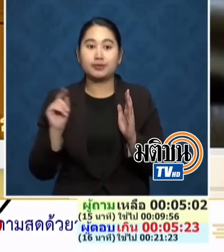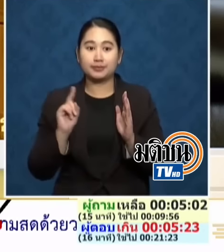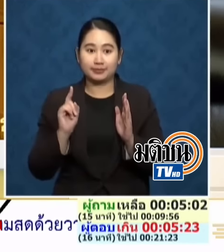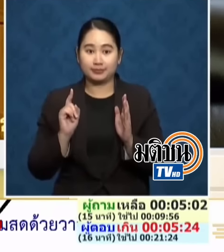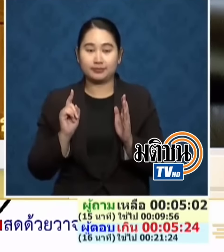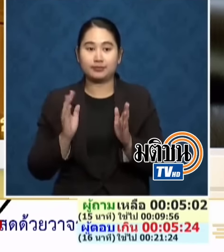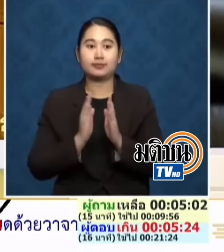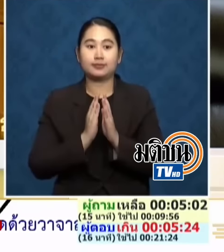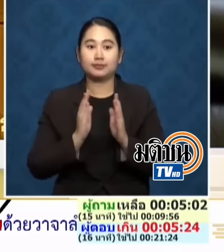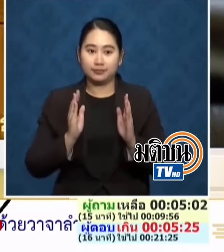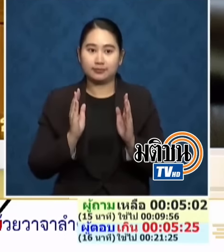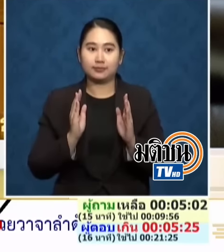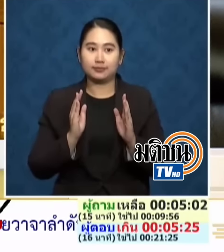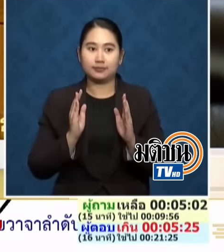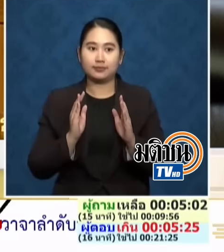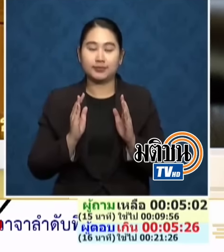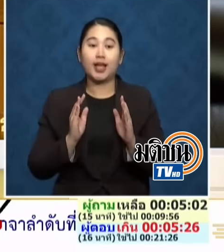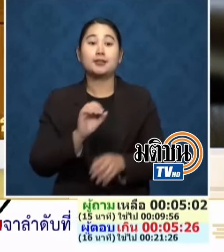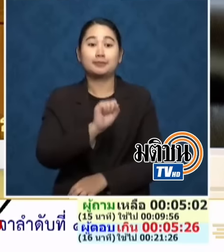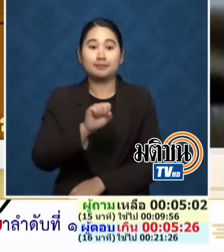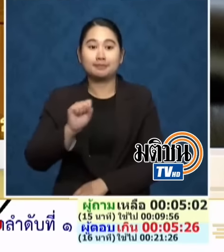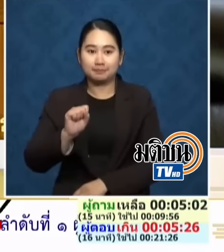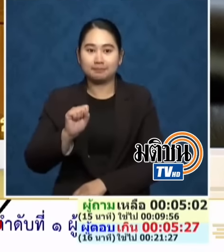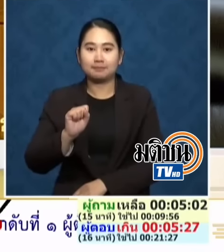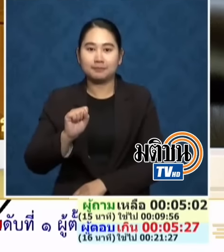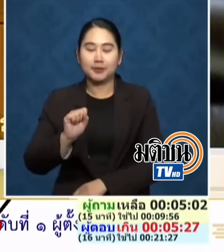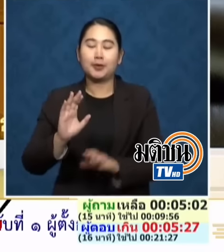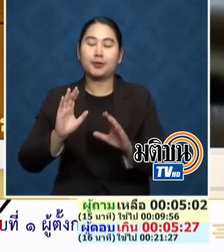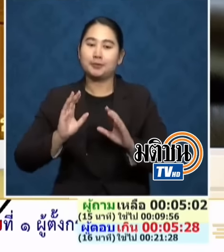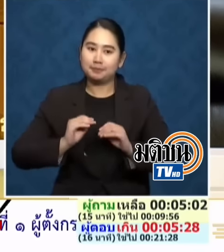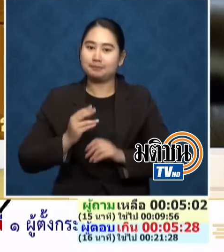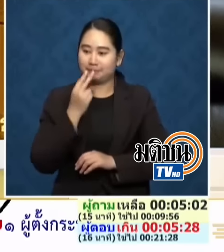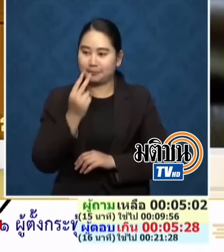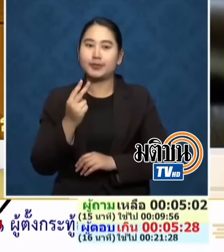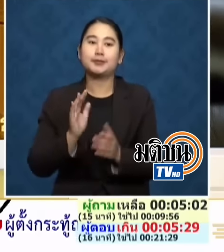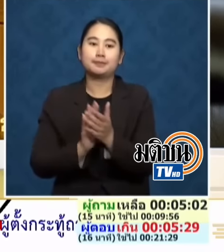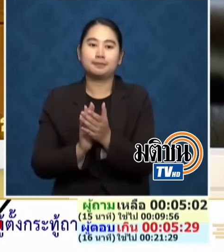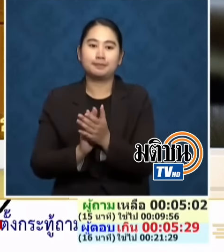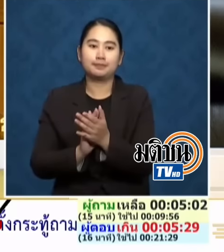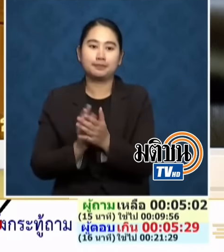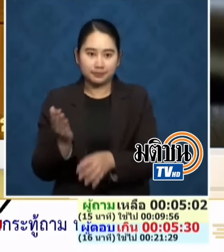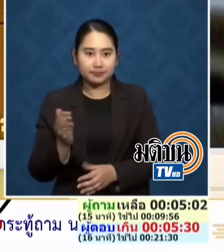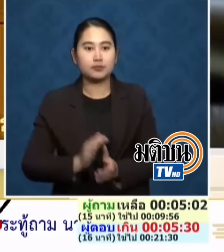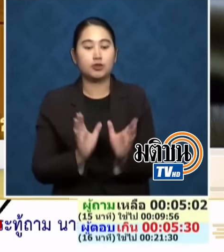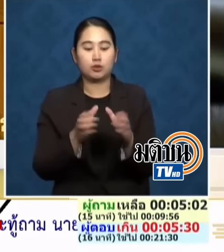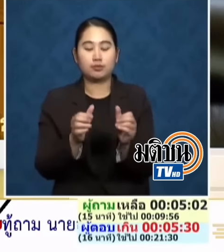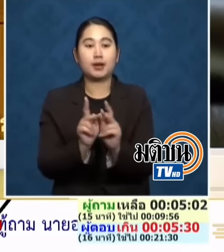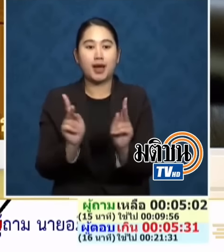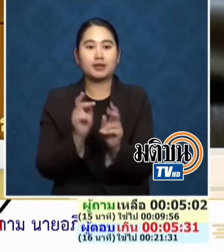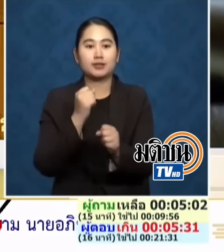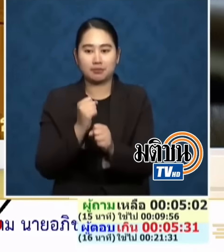atความขอลบและผมข virtual lined of